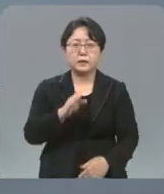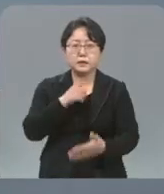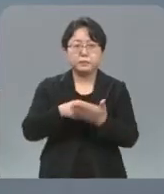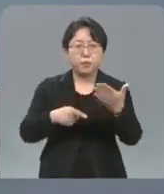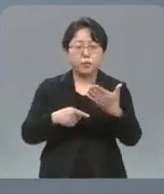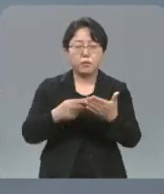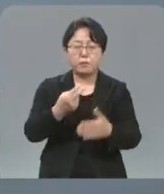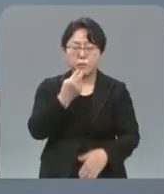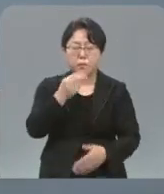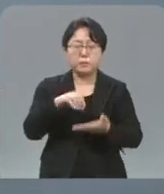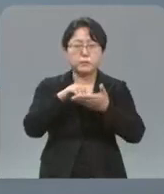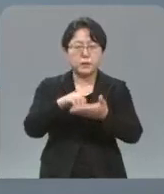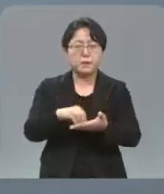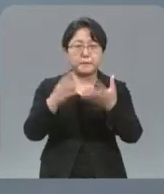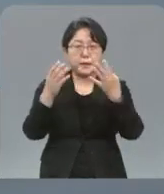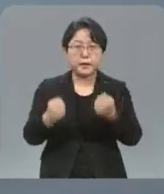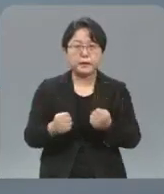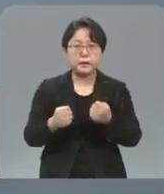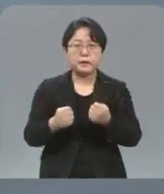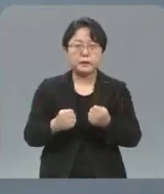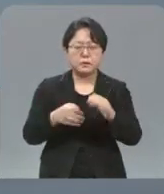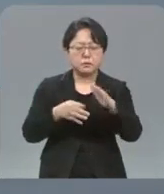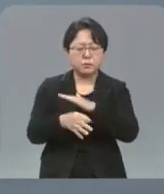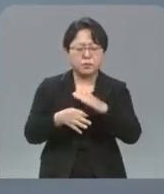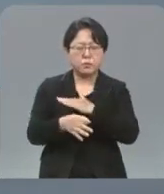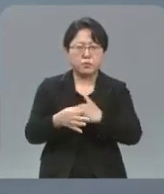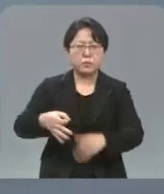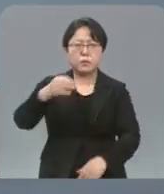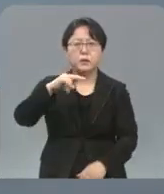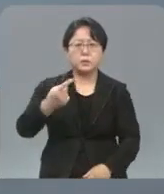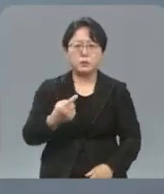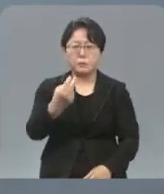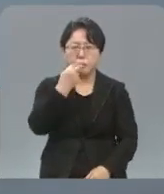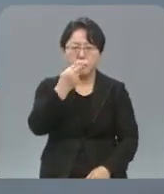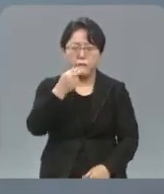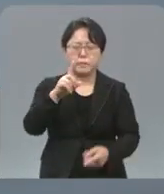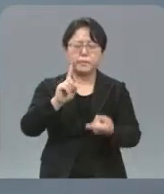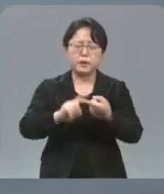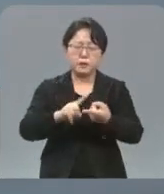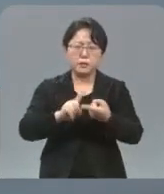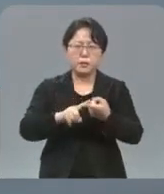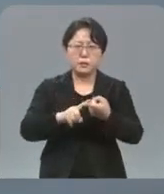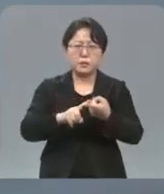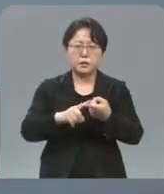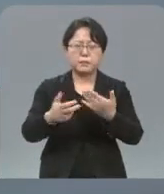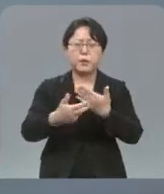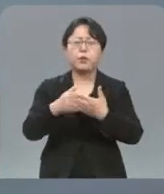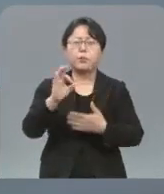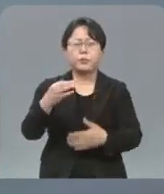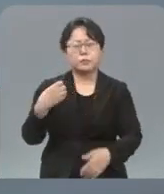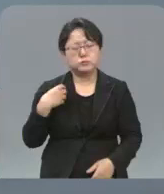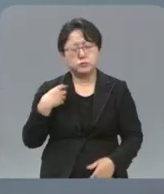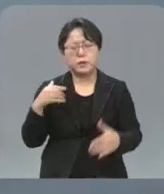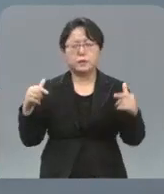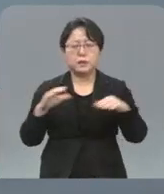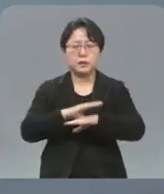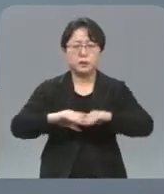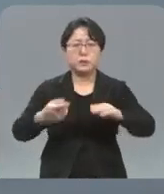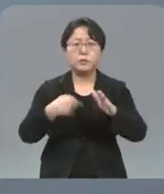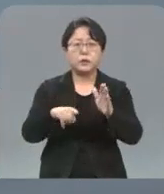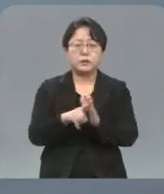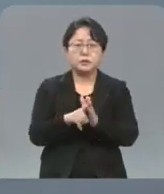실손보험에 가입하신 분들 많죠. 내는 돈이 크게 올라도 보험을 유지하는 이유는 큰 의료비 부담을 덜기